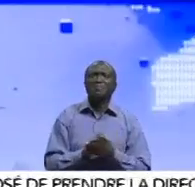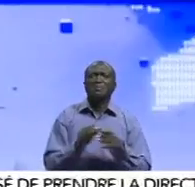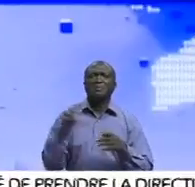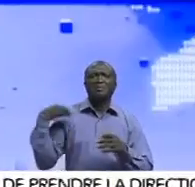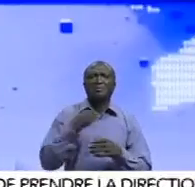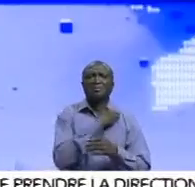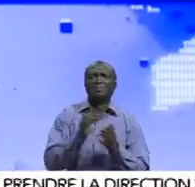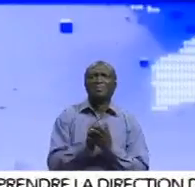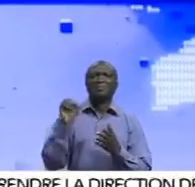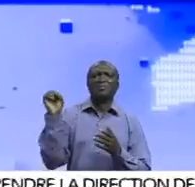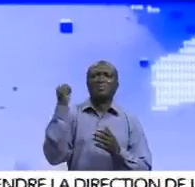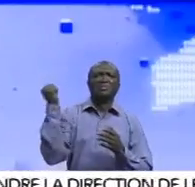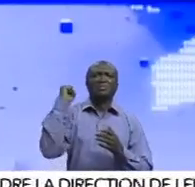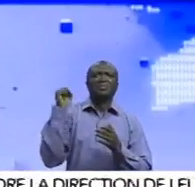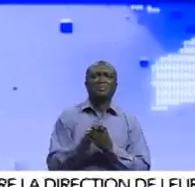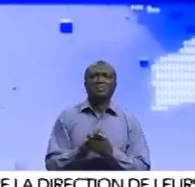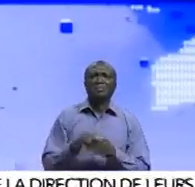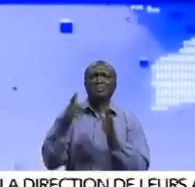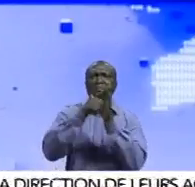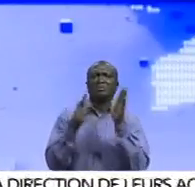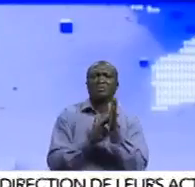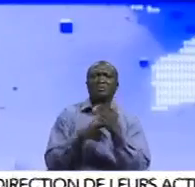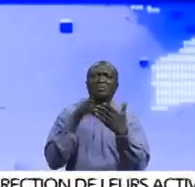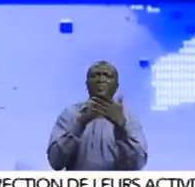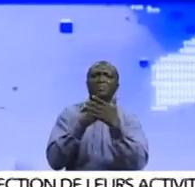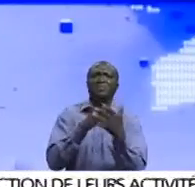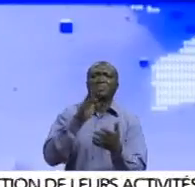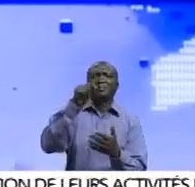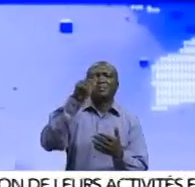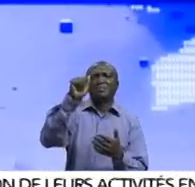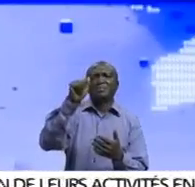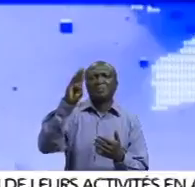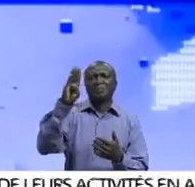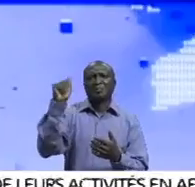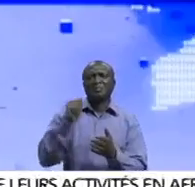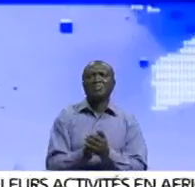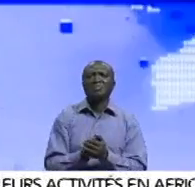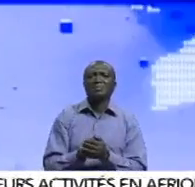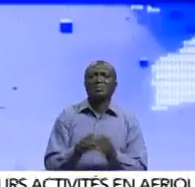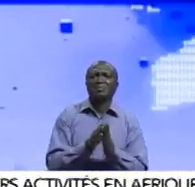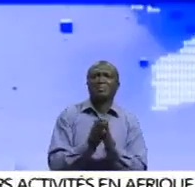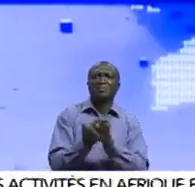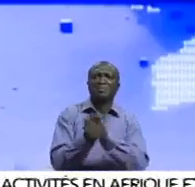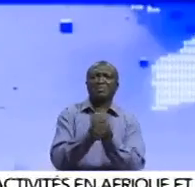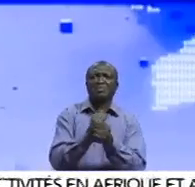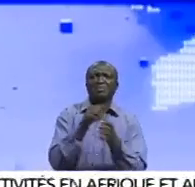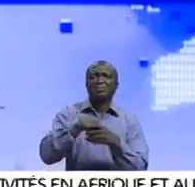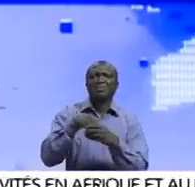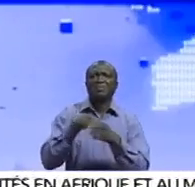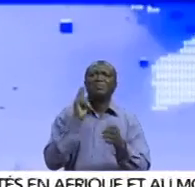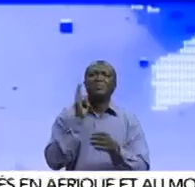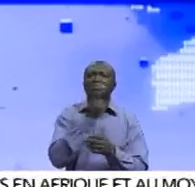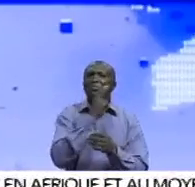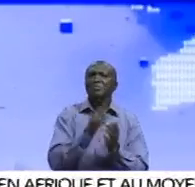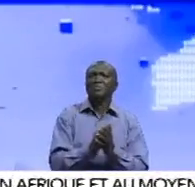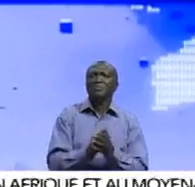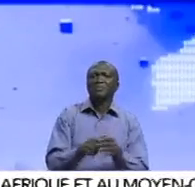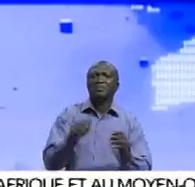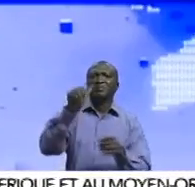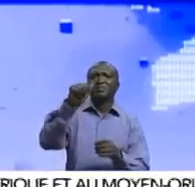ont manifesté leur rition à la loi anti-tabac toutefois il demande des aménagements pour leurs hôtels par ailleurs l'agence